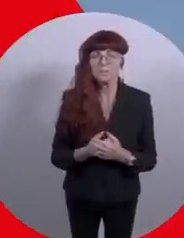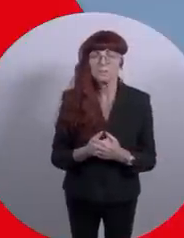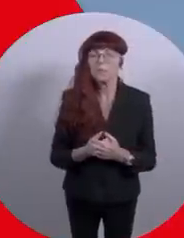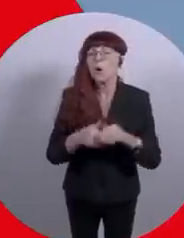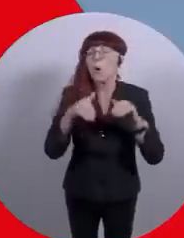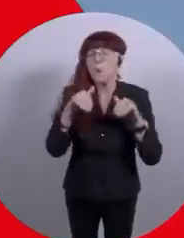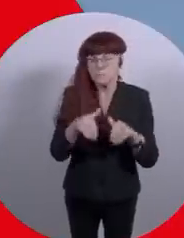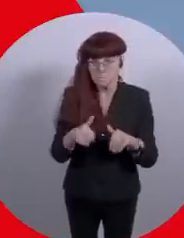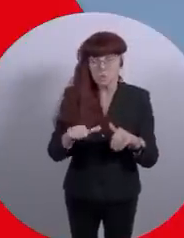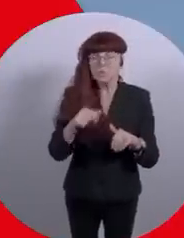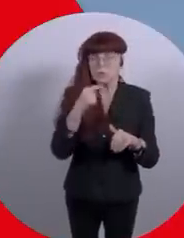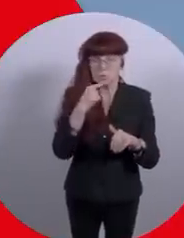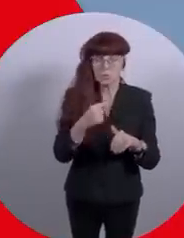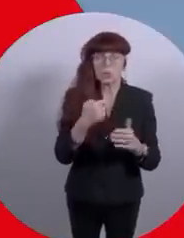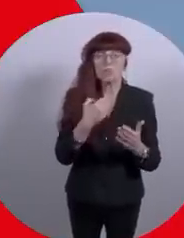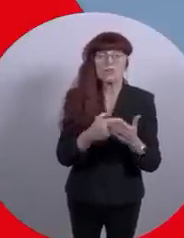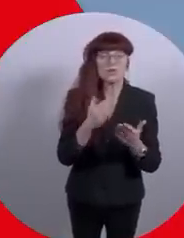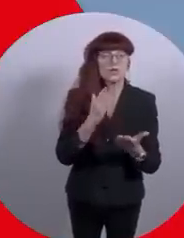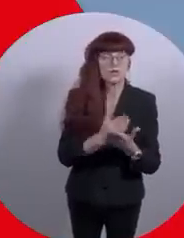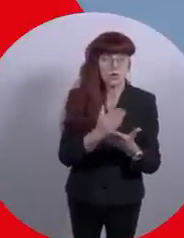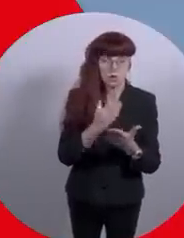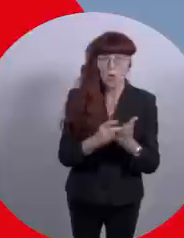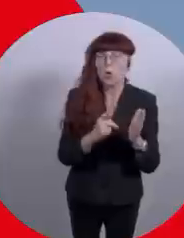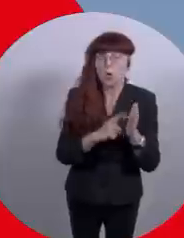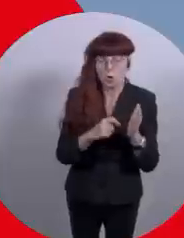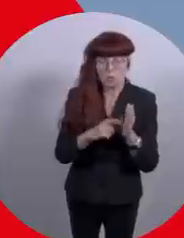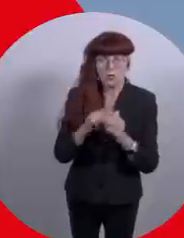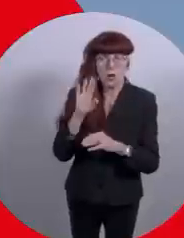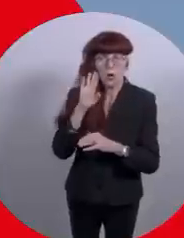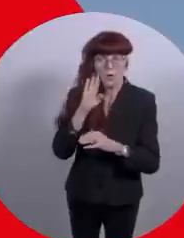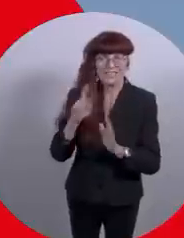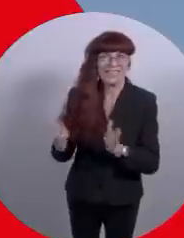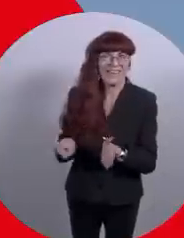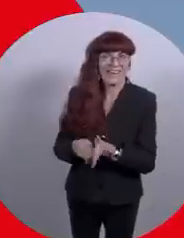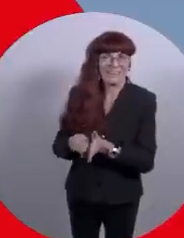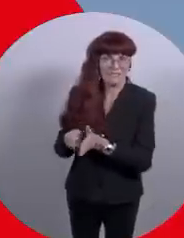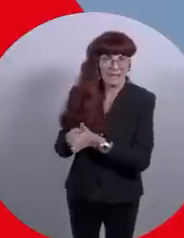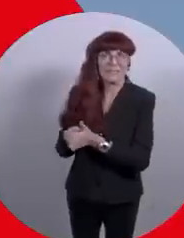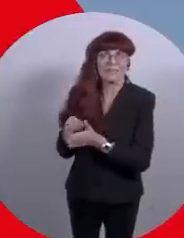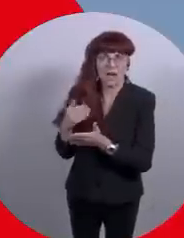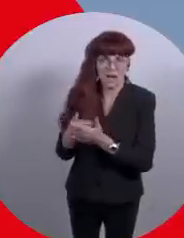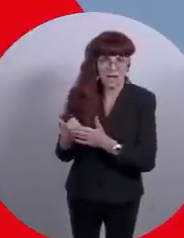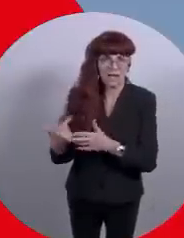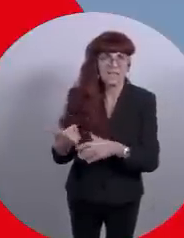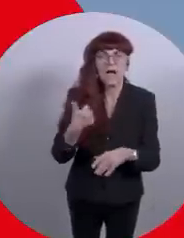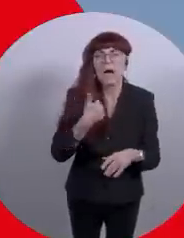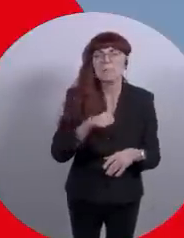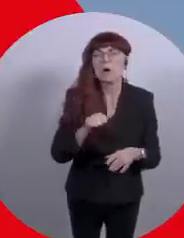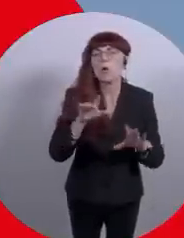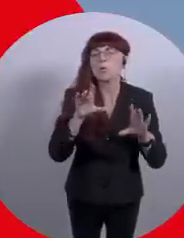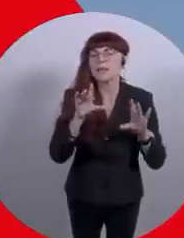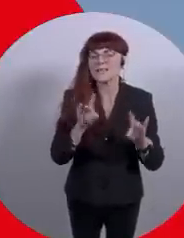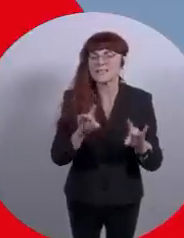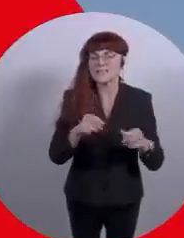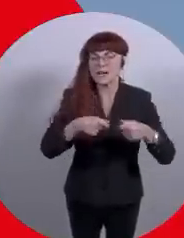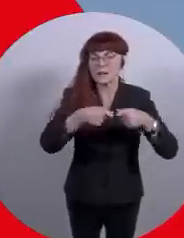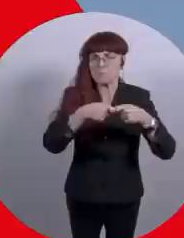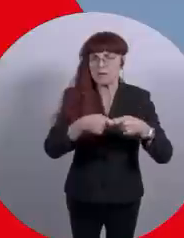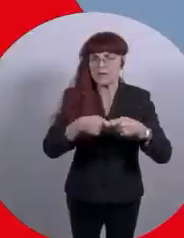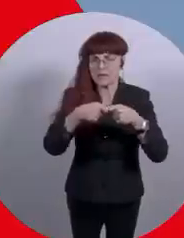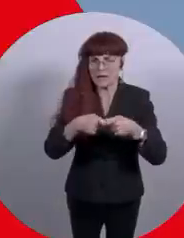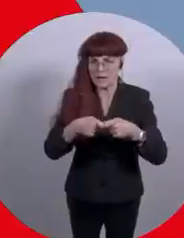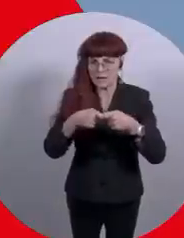was wir uns eh schon oft genug erzählt haben was uns negativ berührt 110.000 Mitglieder die in einer